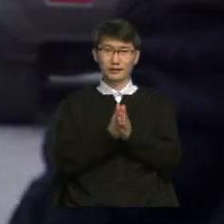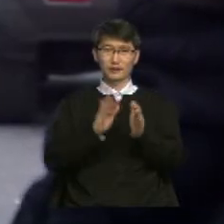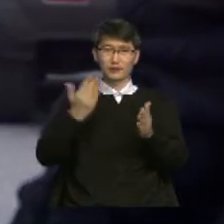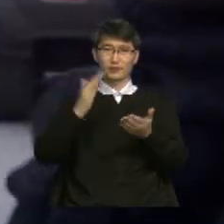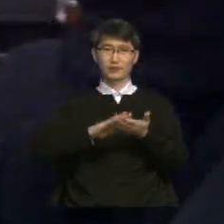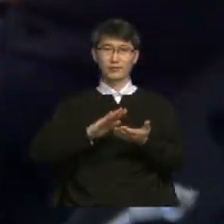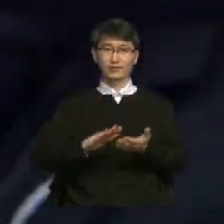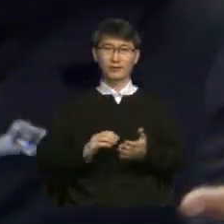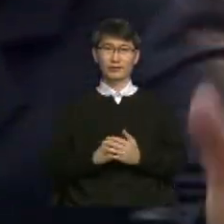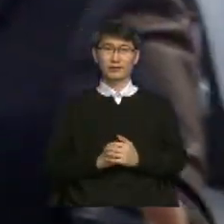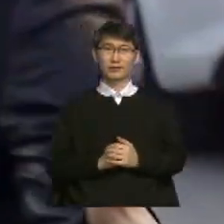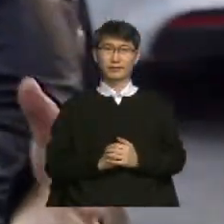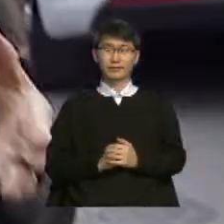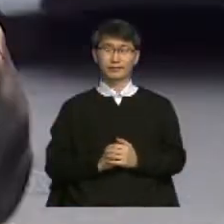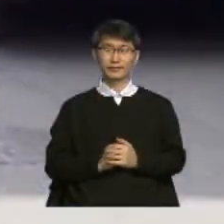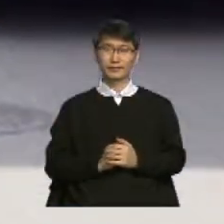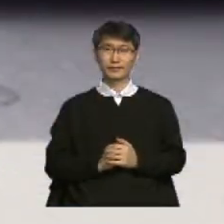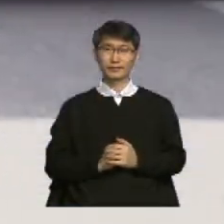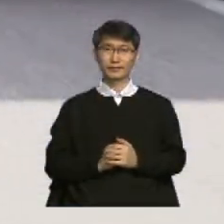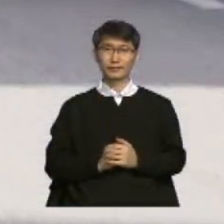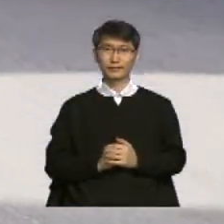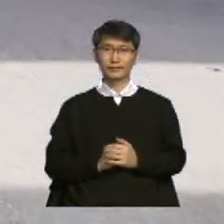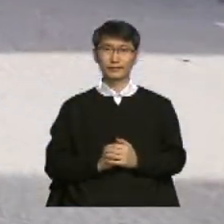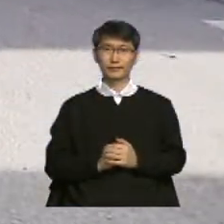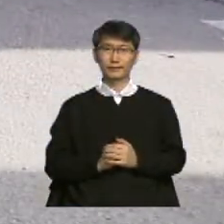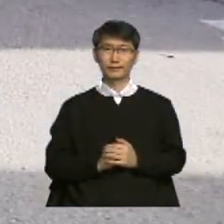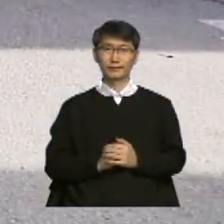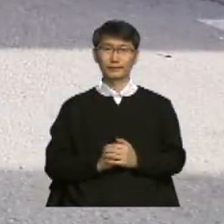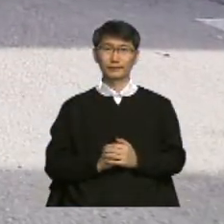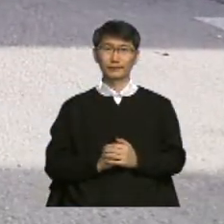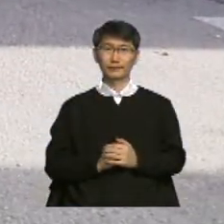전망입니다 클라이브 서울 경기 케이블 tv 신성을 입니다